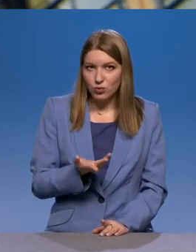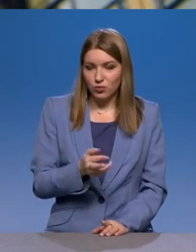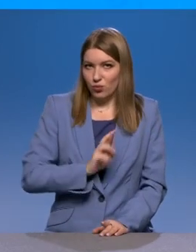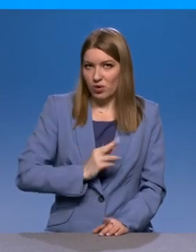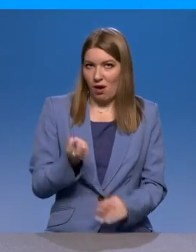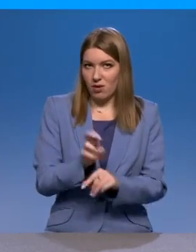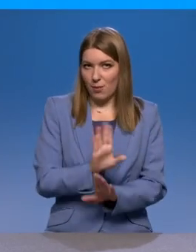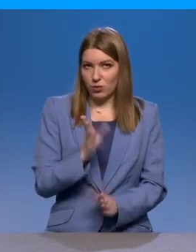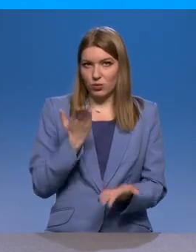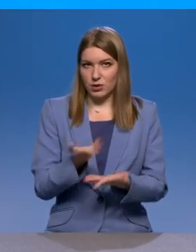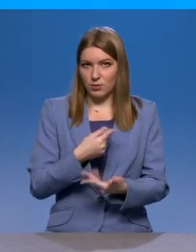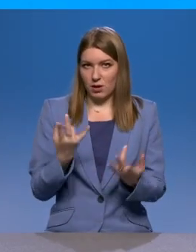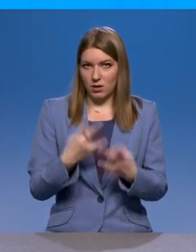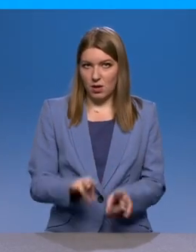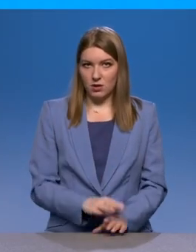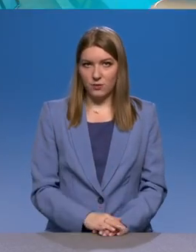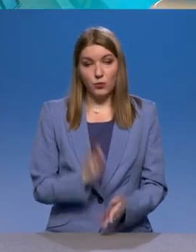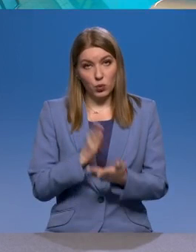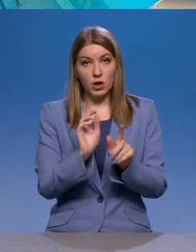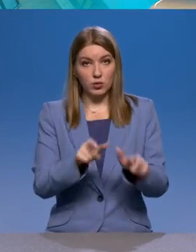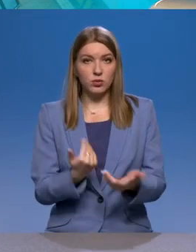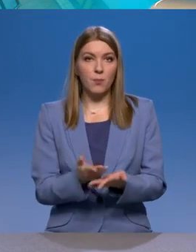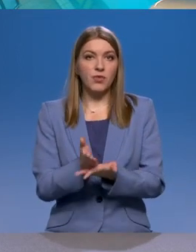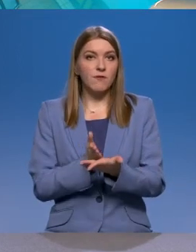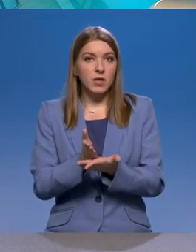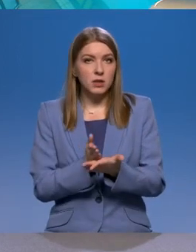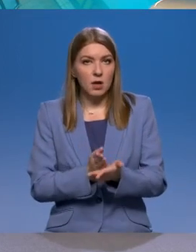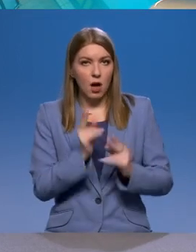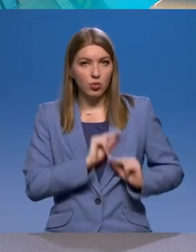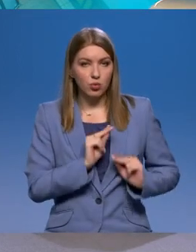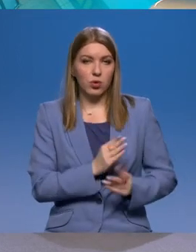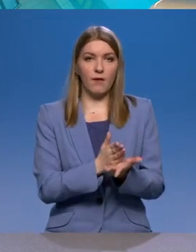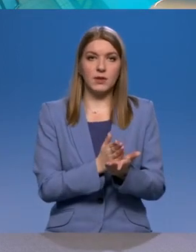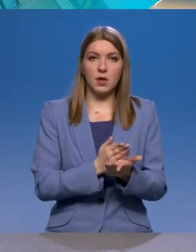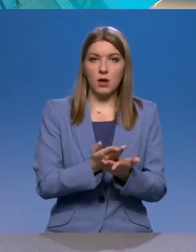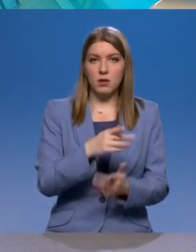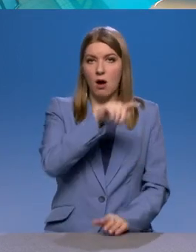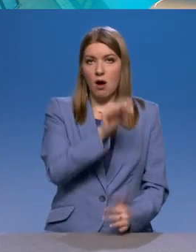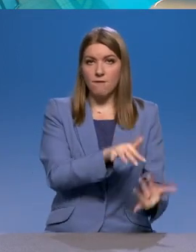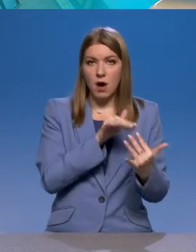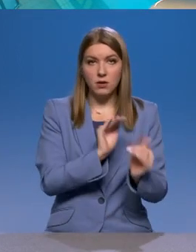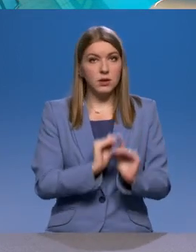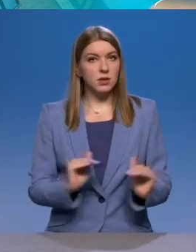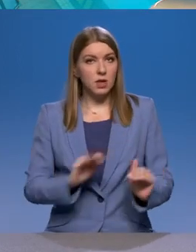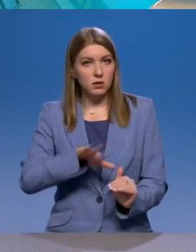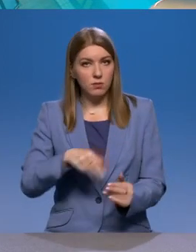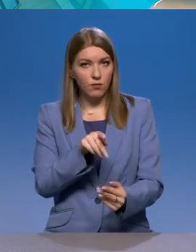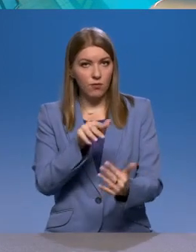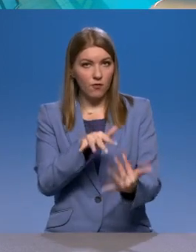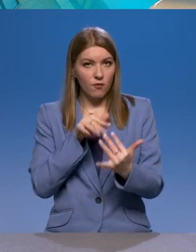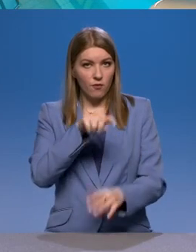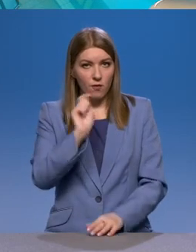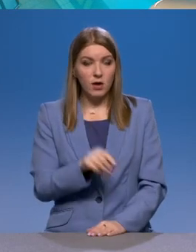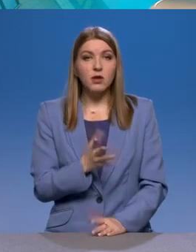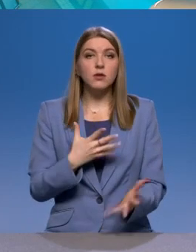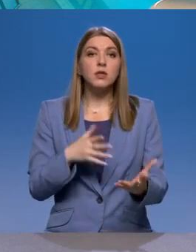человечестве? Положено, да. Но есть люди, которые... Ветераны труда есть, ветераны войны, дети войны. Они все, если они... Даже если у